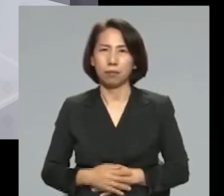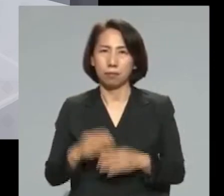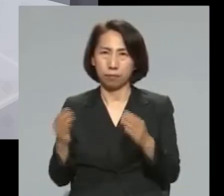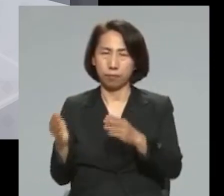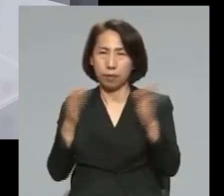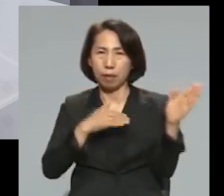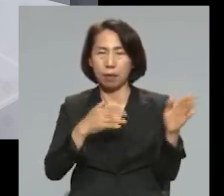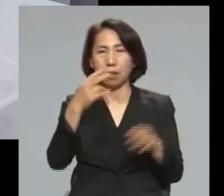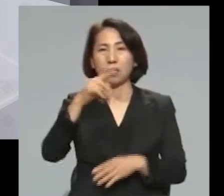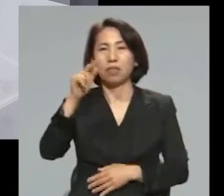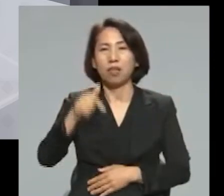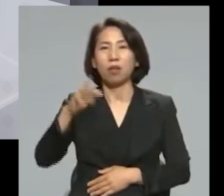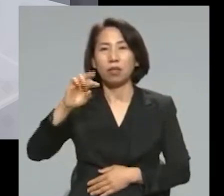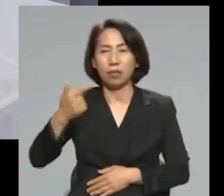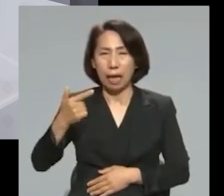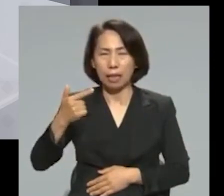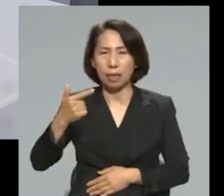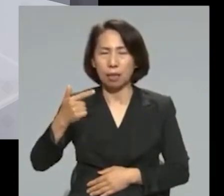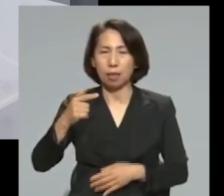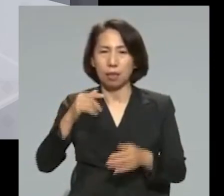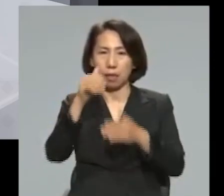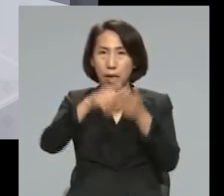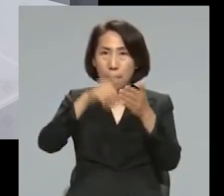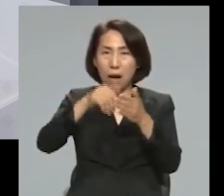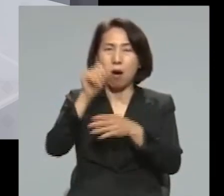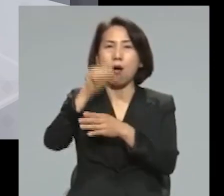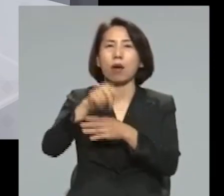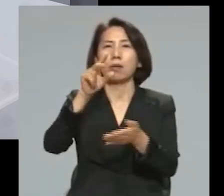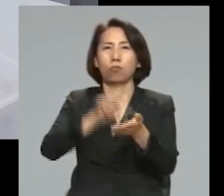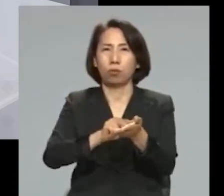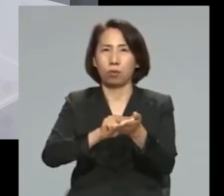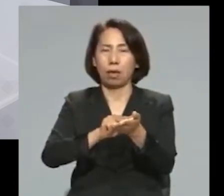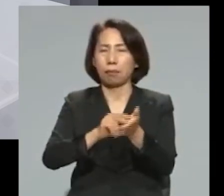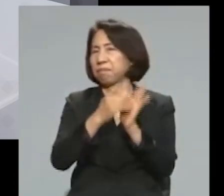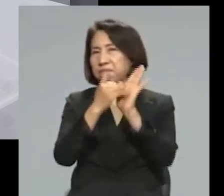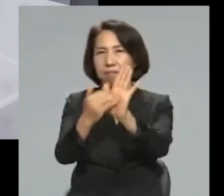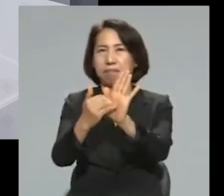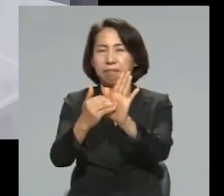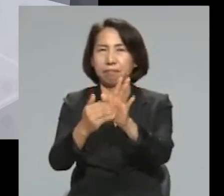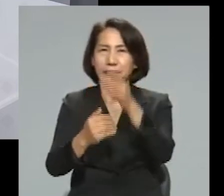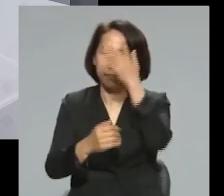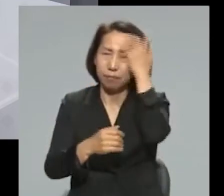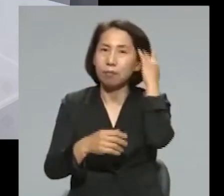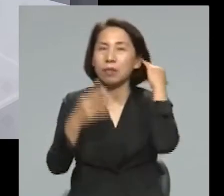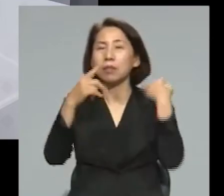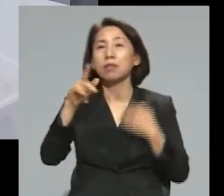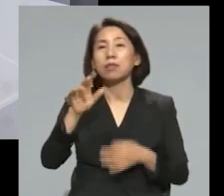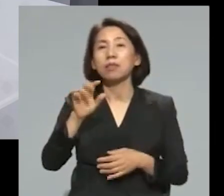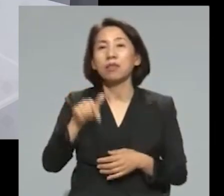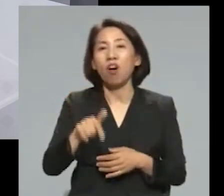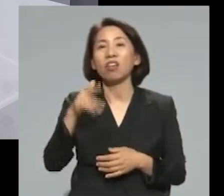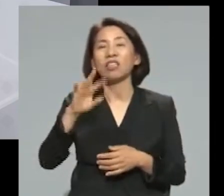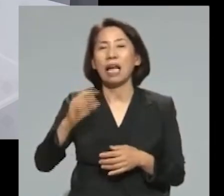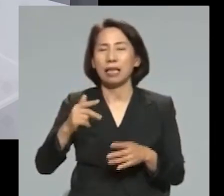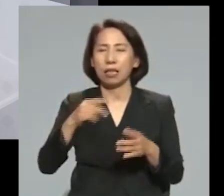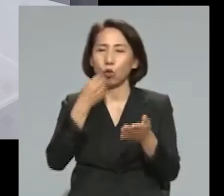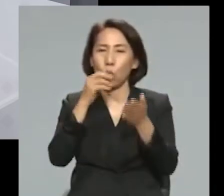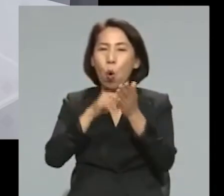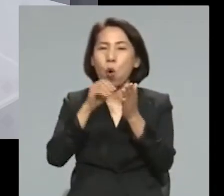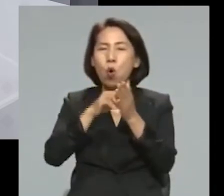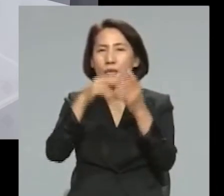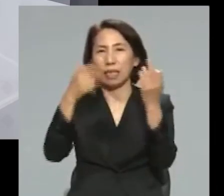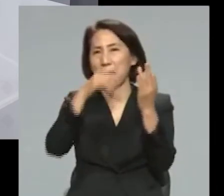다음은 석상개발 허가 문제점을 제기하겠습니다. 석상개발과 관련해서